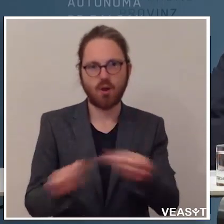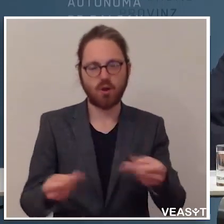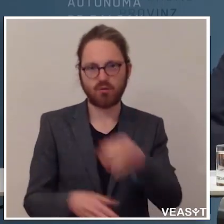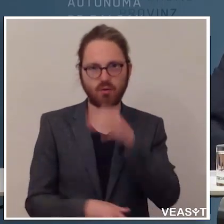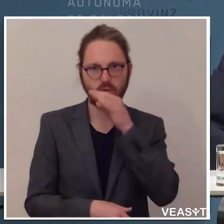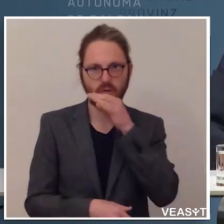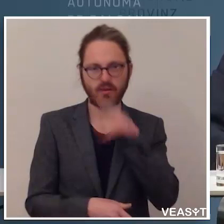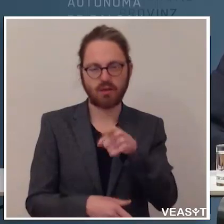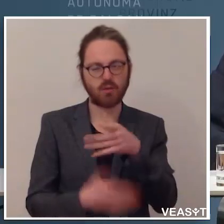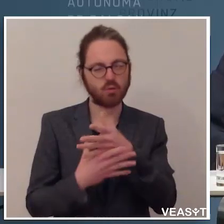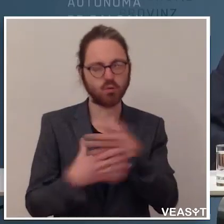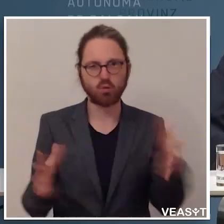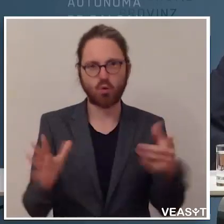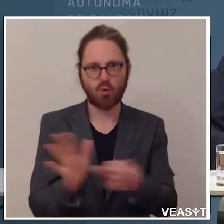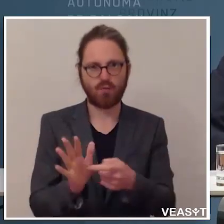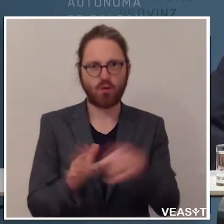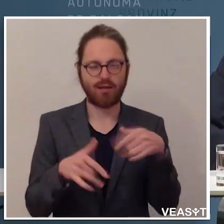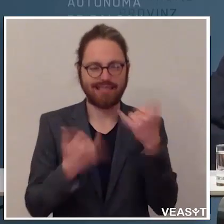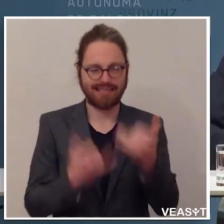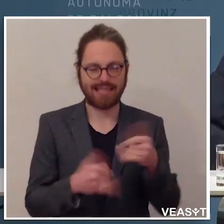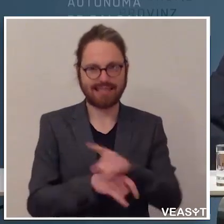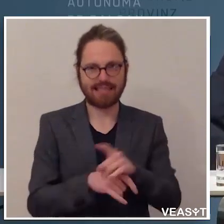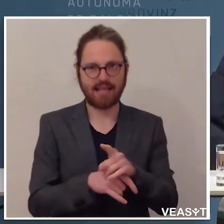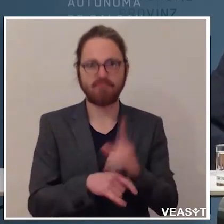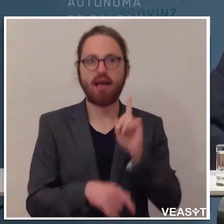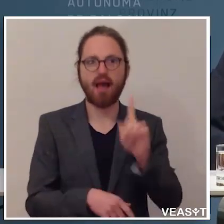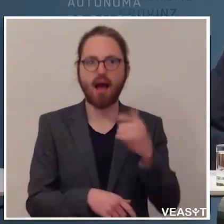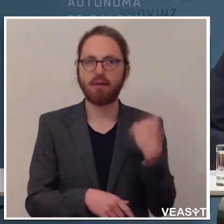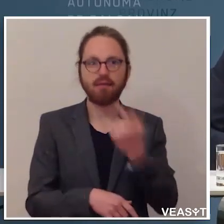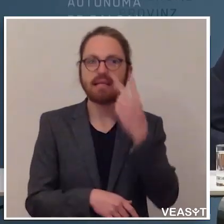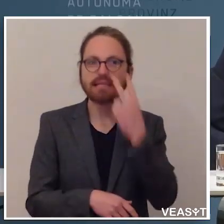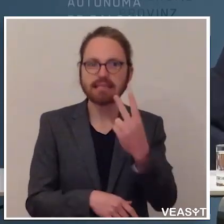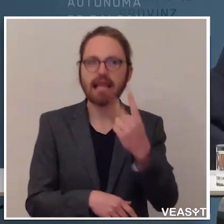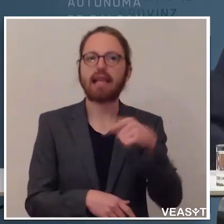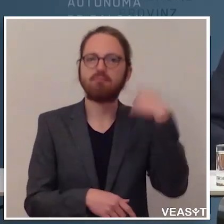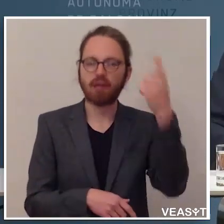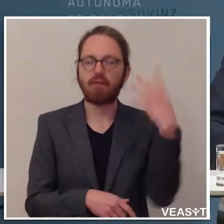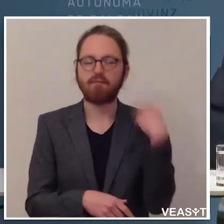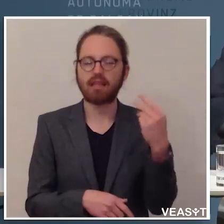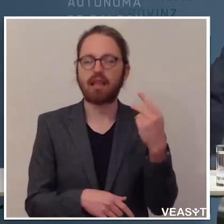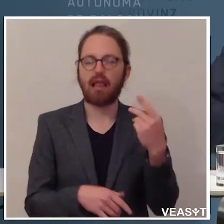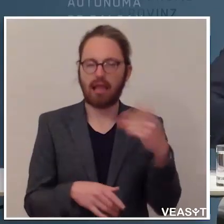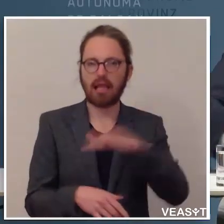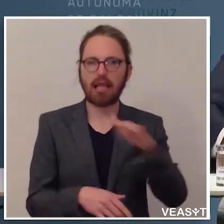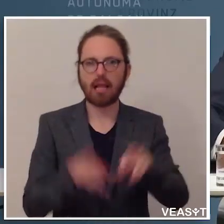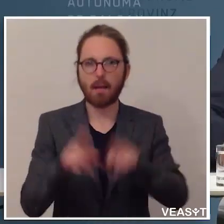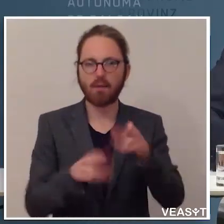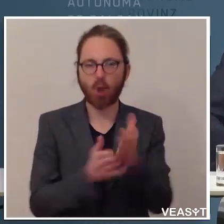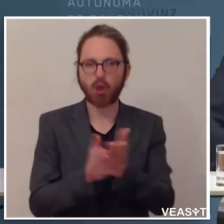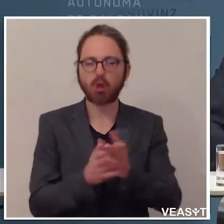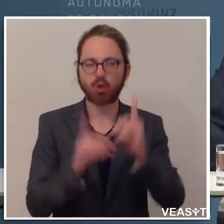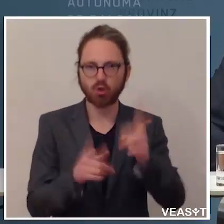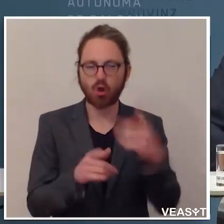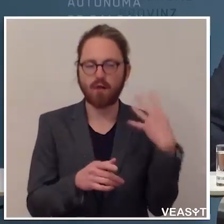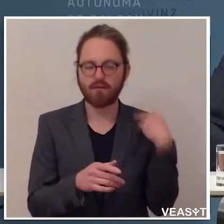Herausforderung in dieser Phase jetzt ist. Aber wir sehen bereits vor, dass es eben wieder Kinderbetreuungsdienste geben soll, Schritt für Schritt dann auch in den